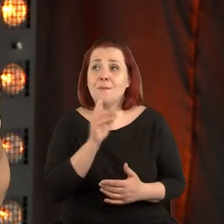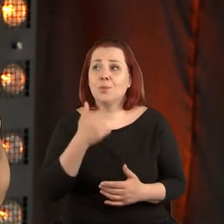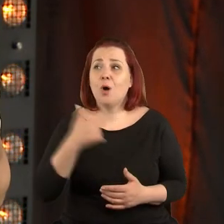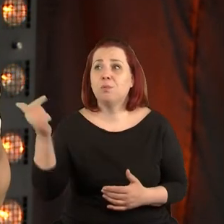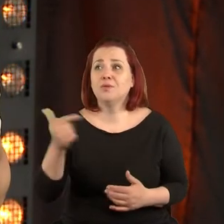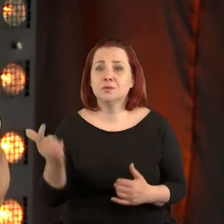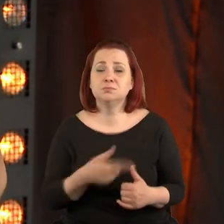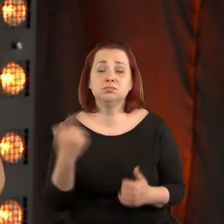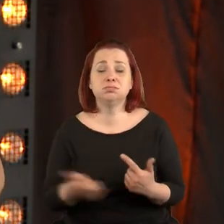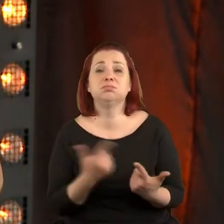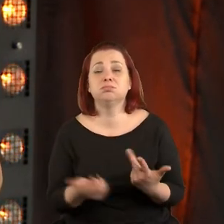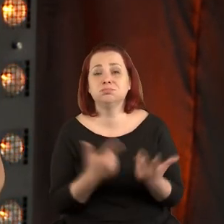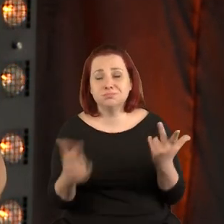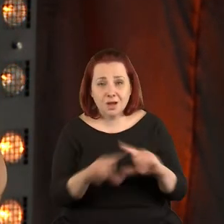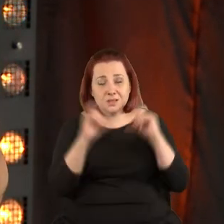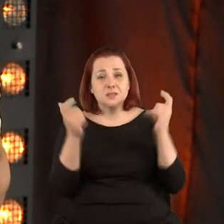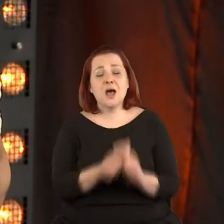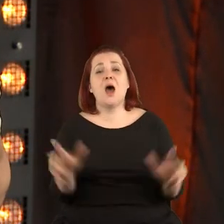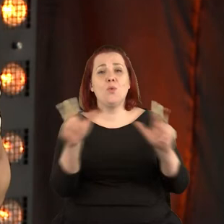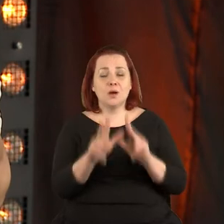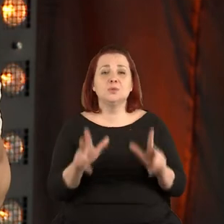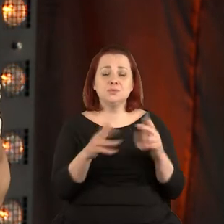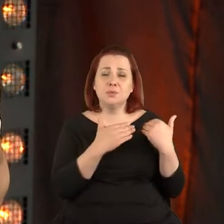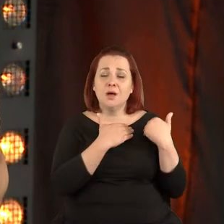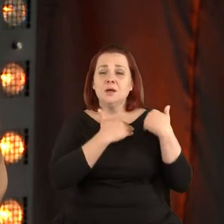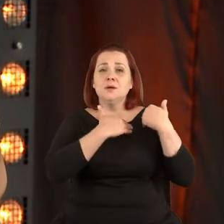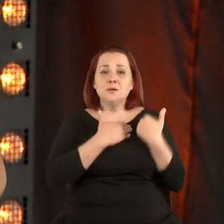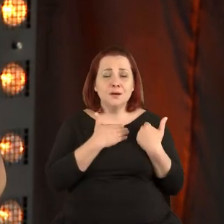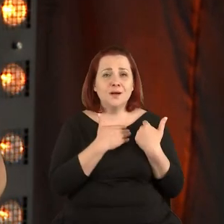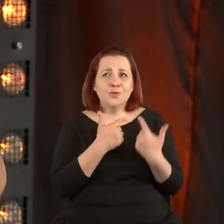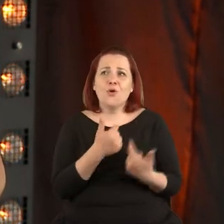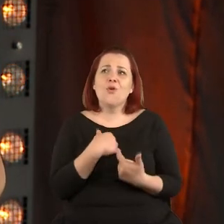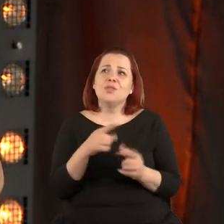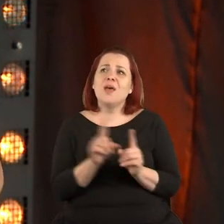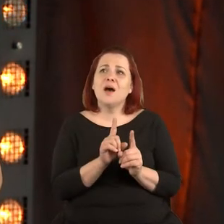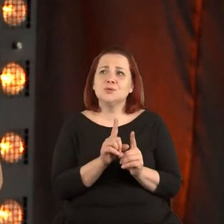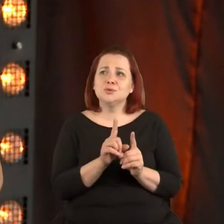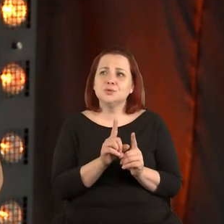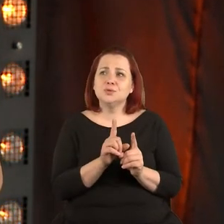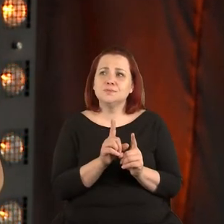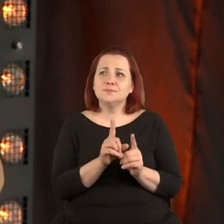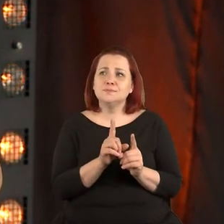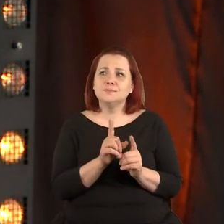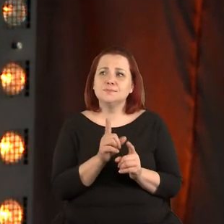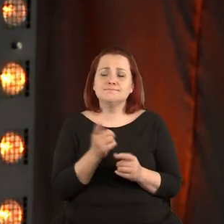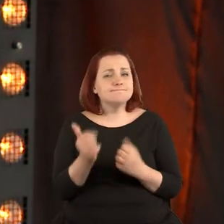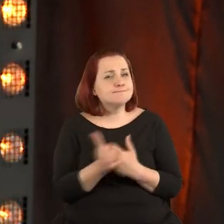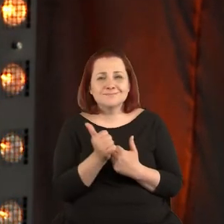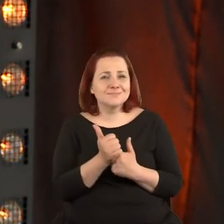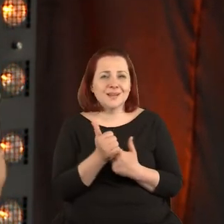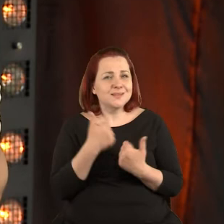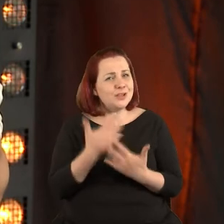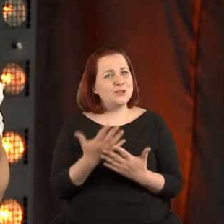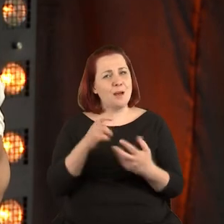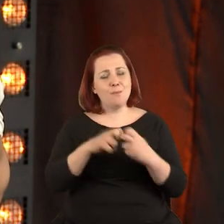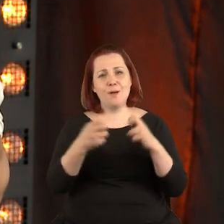obowiązkami jakby za całą rodzinę, sprawiło, że ja też jakby starałem się po prostu nie dodawać jej jeszcze